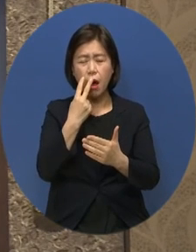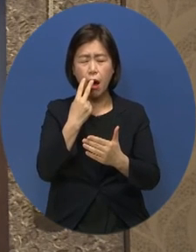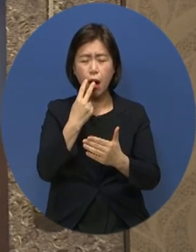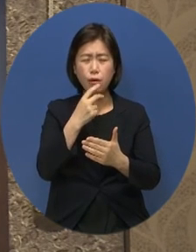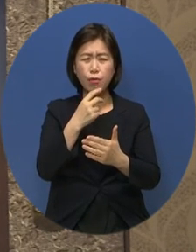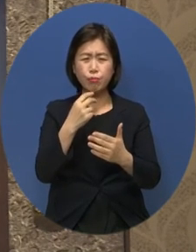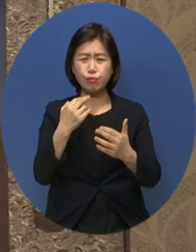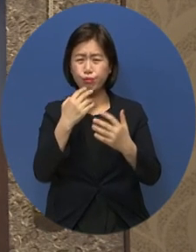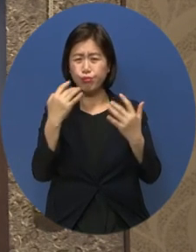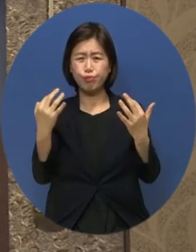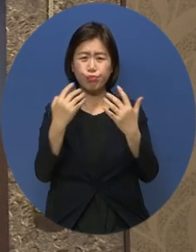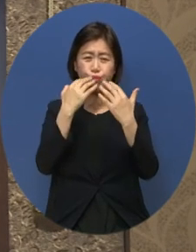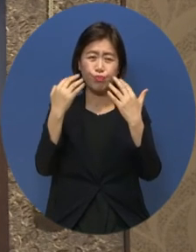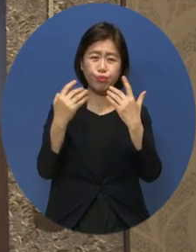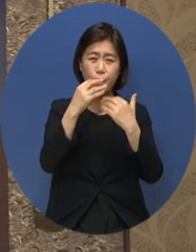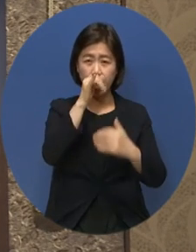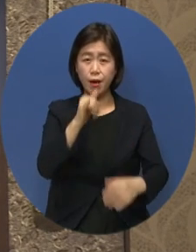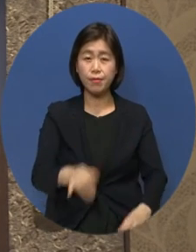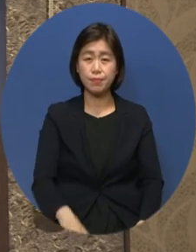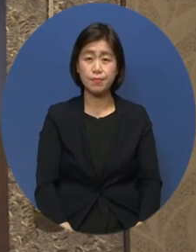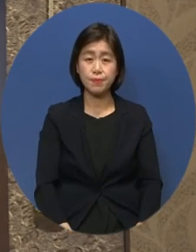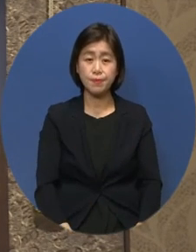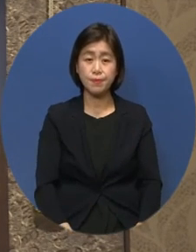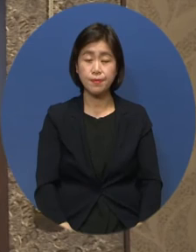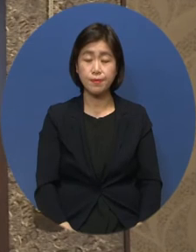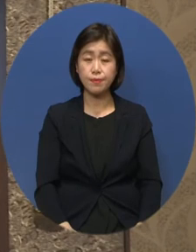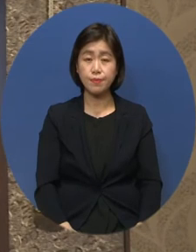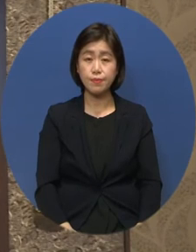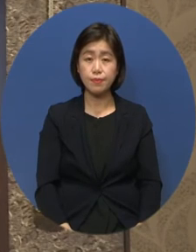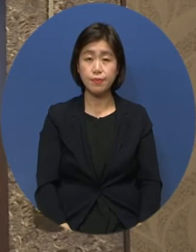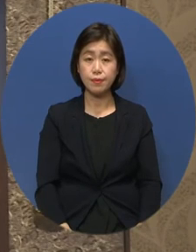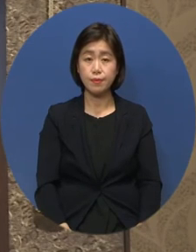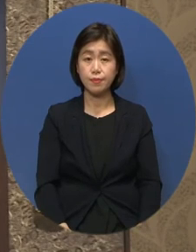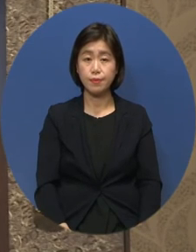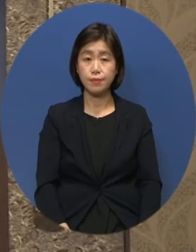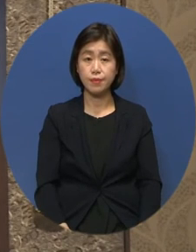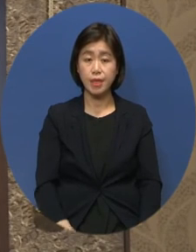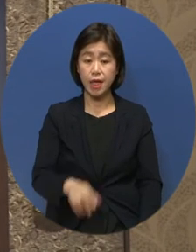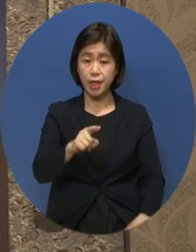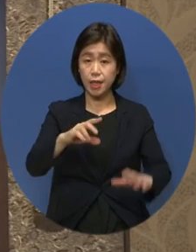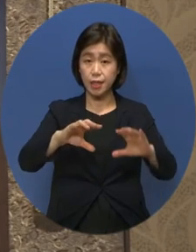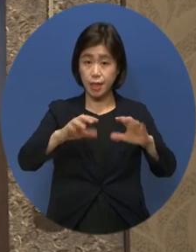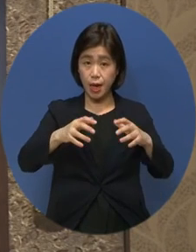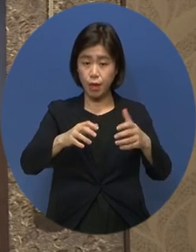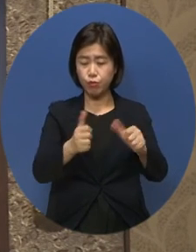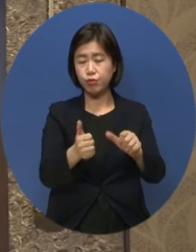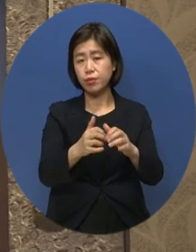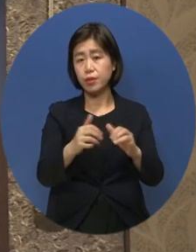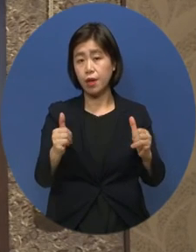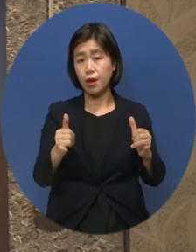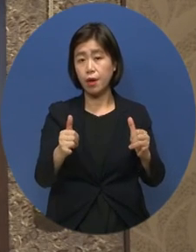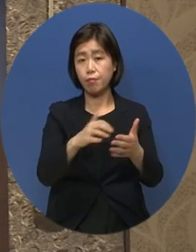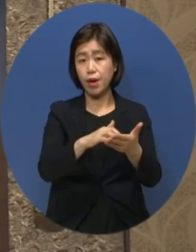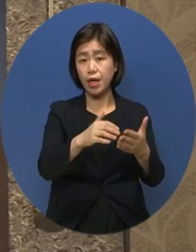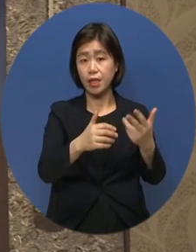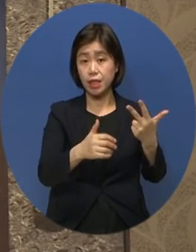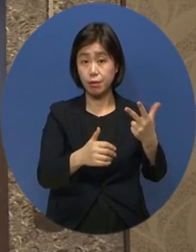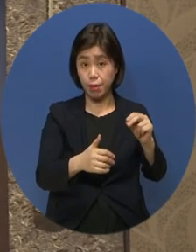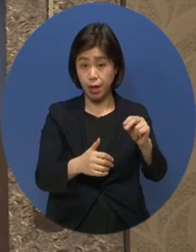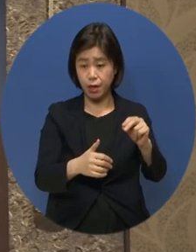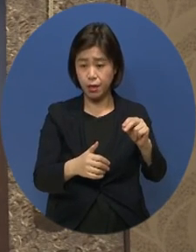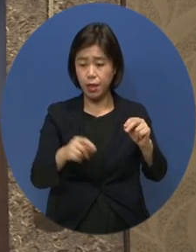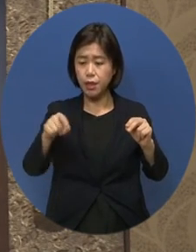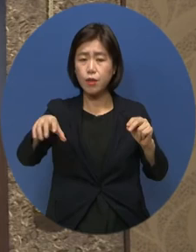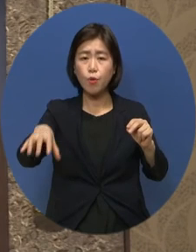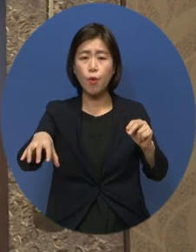나왔는데 알라 커터 지역에서만 1 4만명 정도가 사망했습니다 아 아 며칠이 지나니까 시신